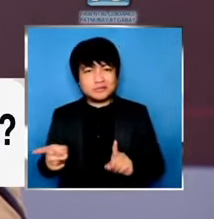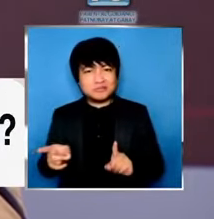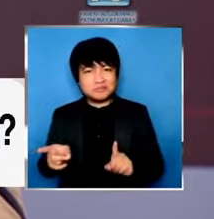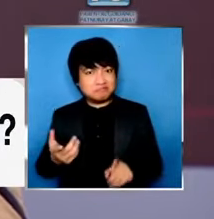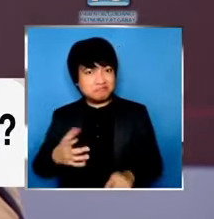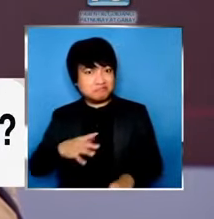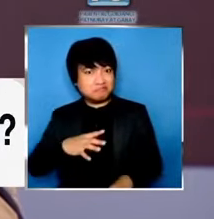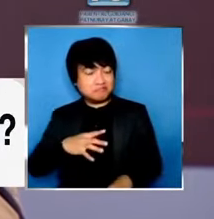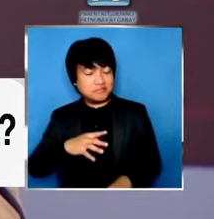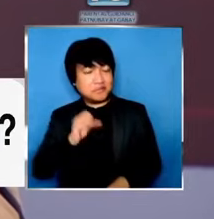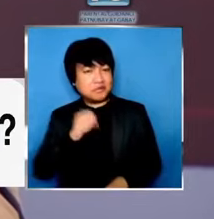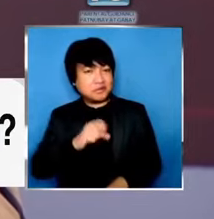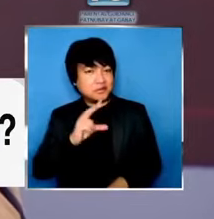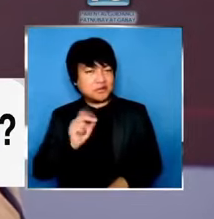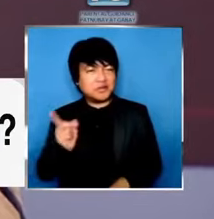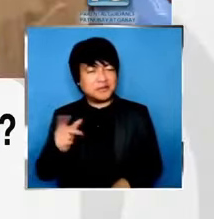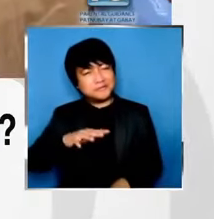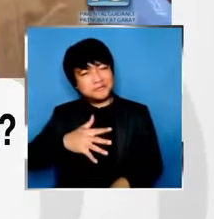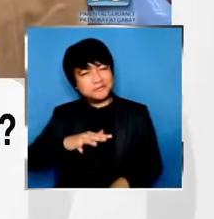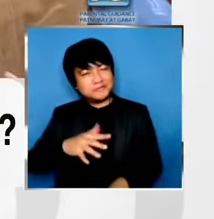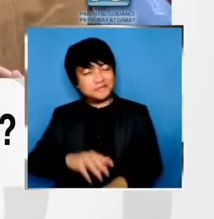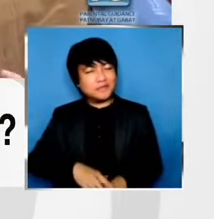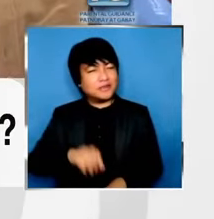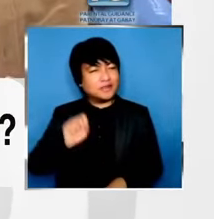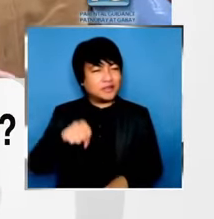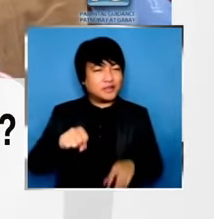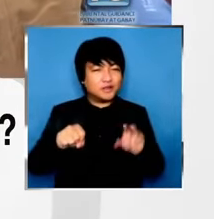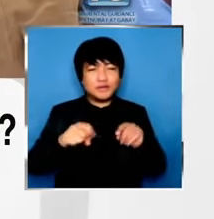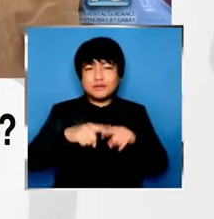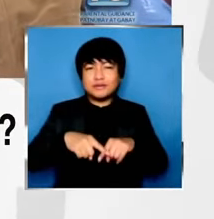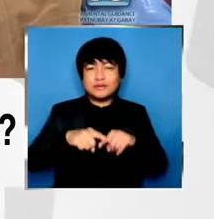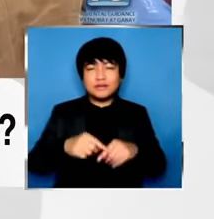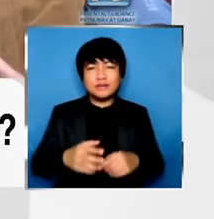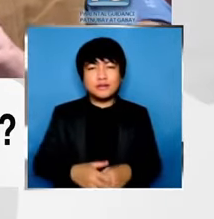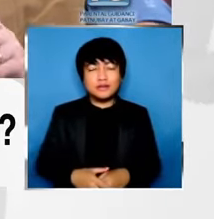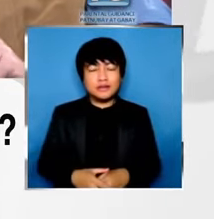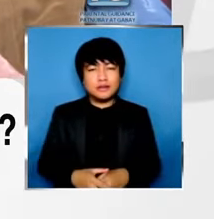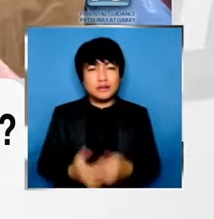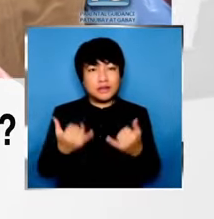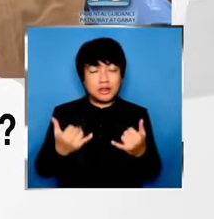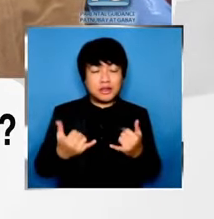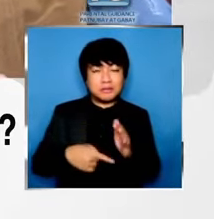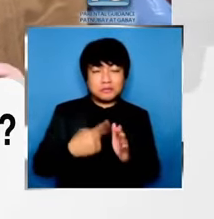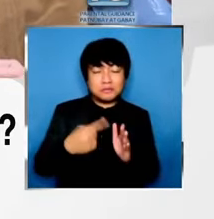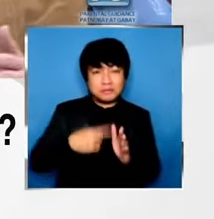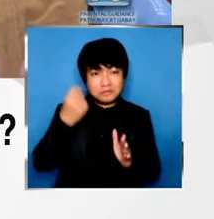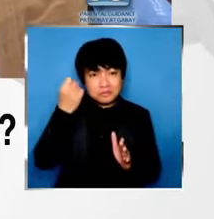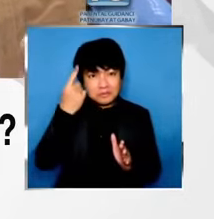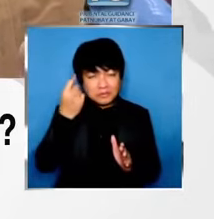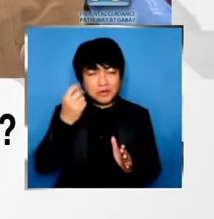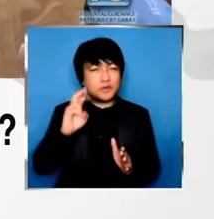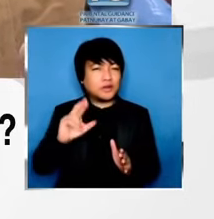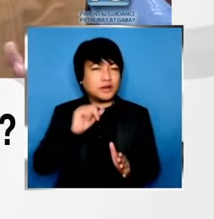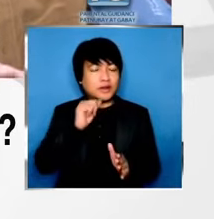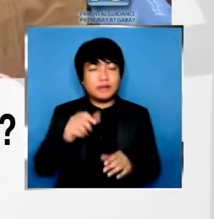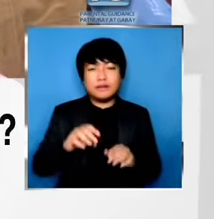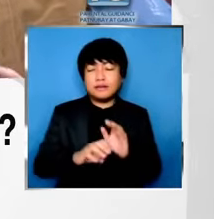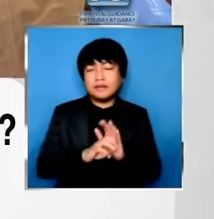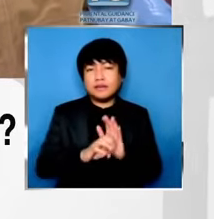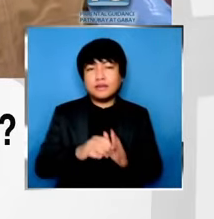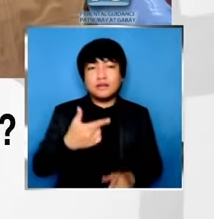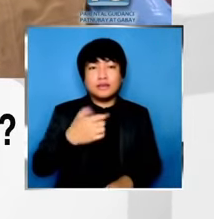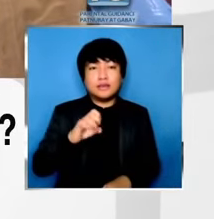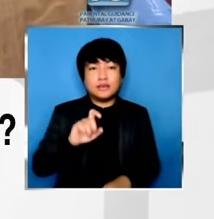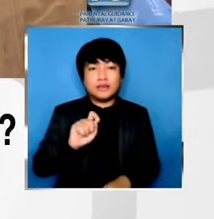Some yes, some no. Oh, kasi depende minsan eh, kung naiintindihan ko, minsan hindi ko naiintindihan. For example, yung Gedli, alam natin. Pero yung